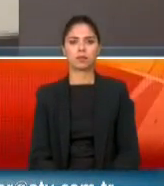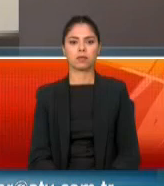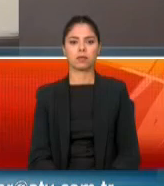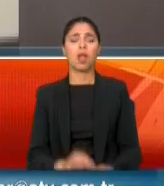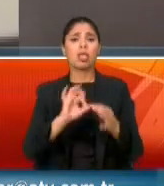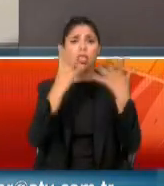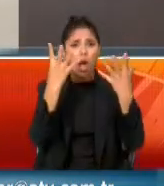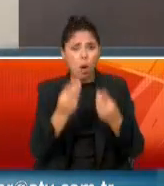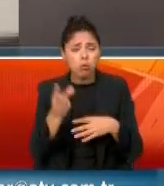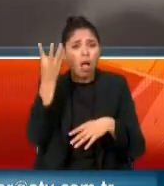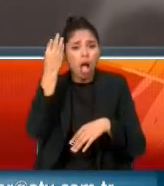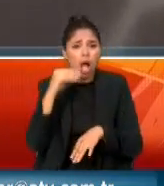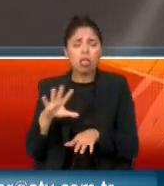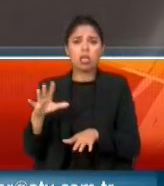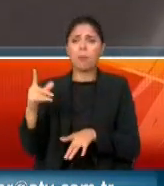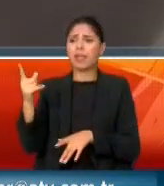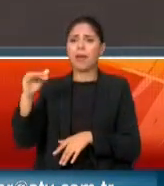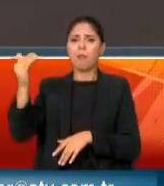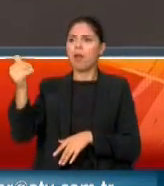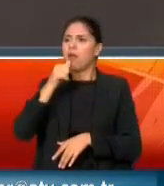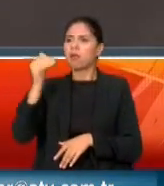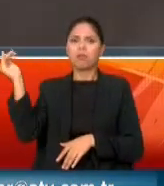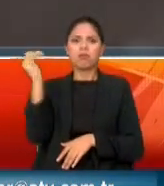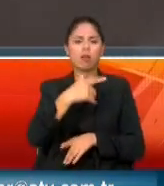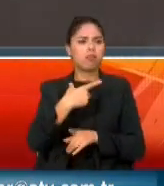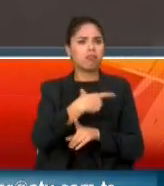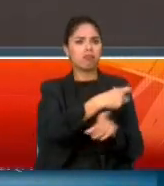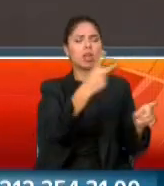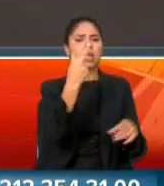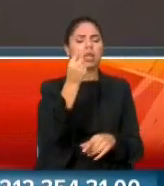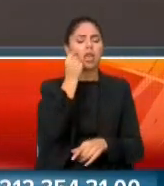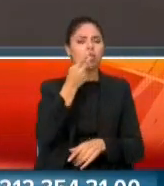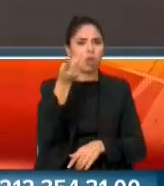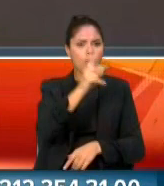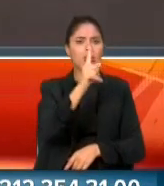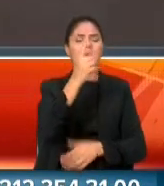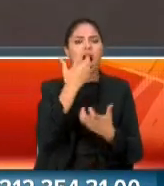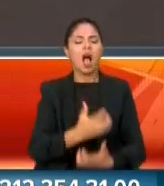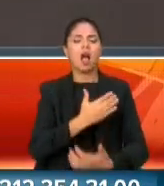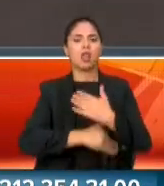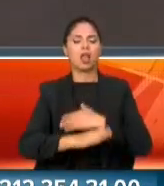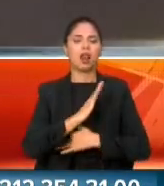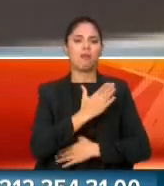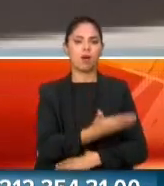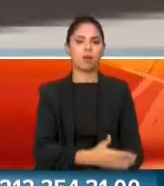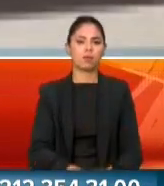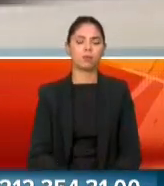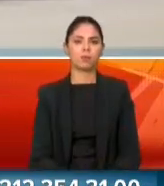Ne olduğunu anlamadan üzerlerine mermi yağdı. İkisi öldü, biri ağır yaralandı.